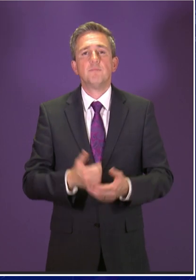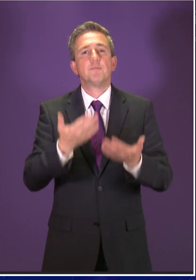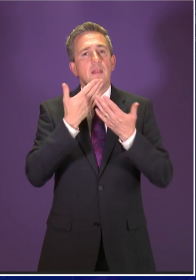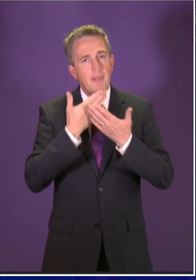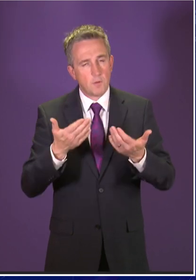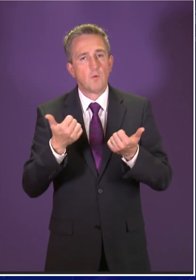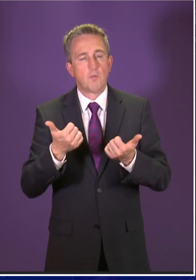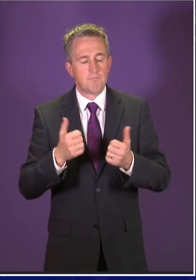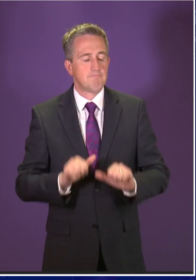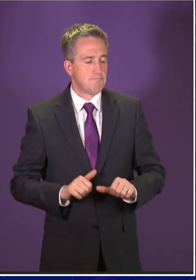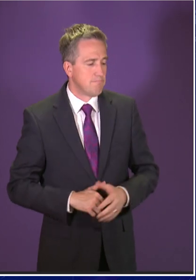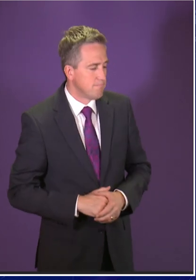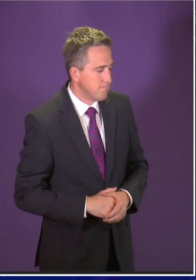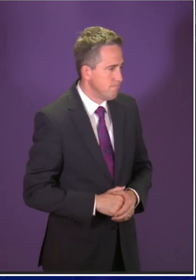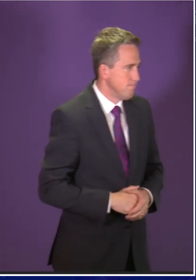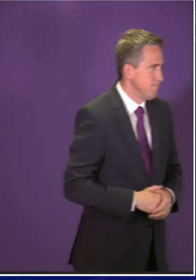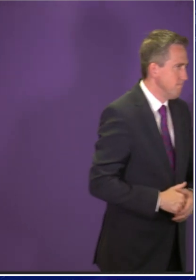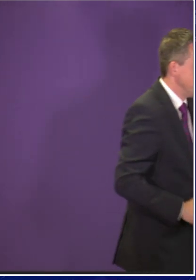谢谢莎莉，谢谢爱丁堡。Thank you.